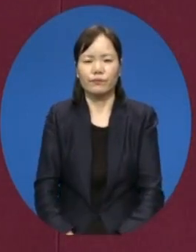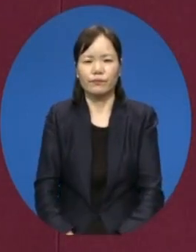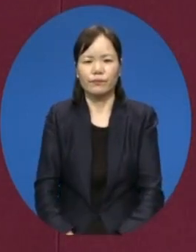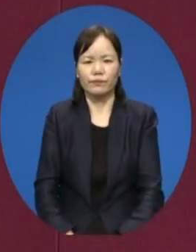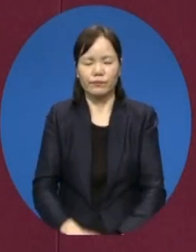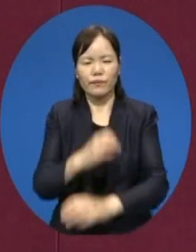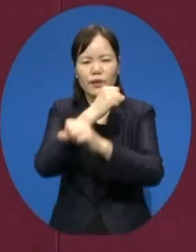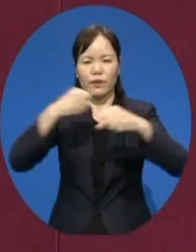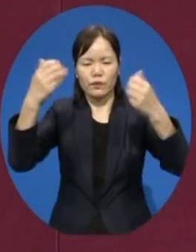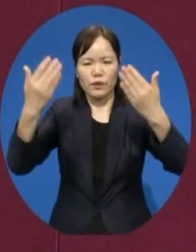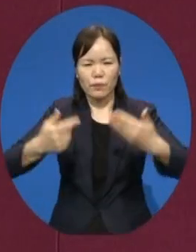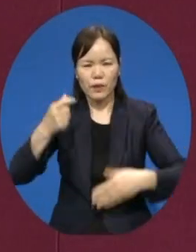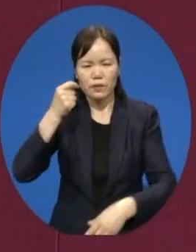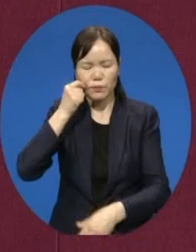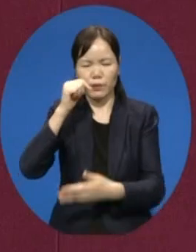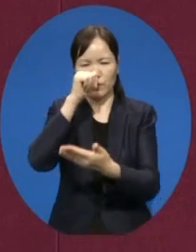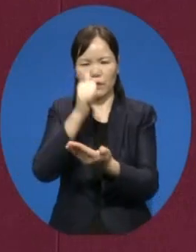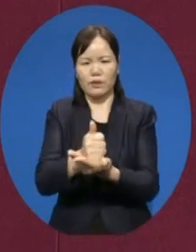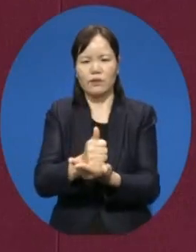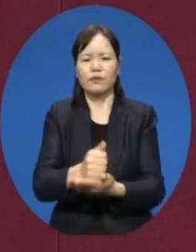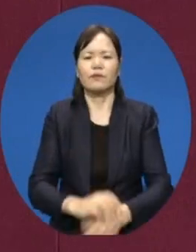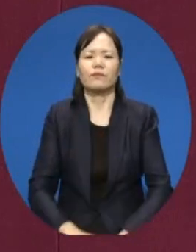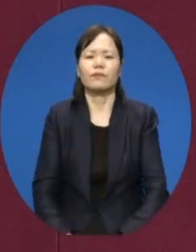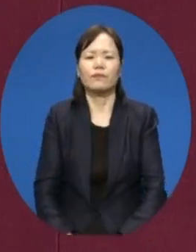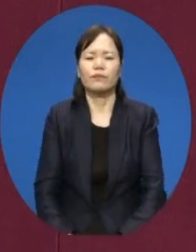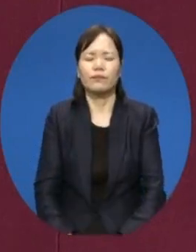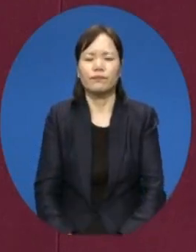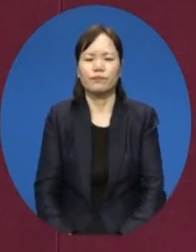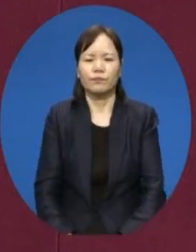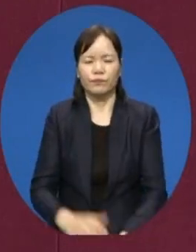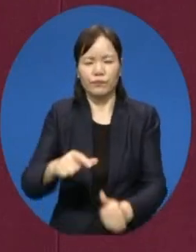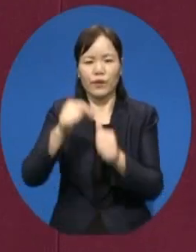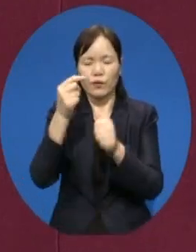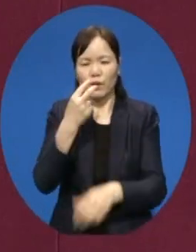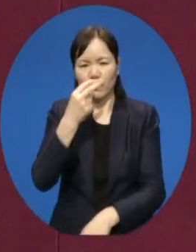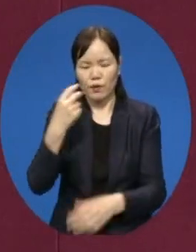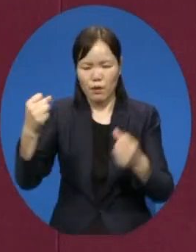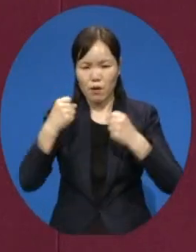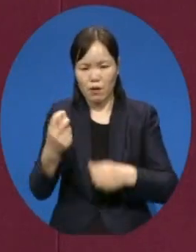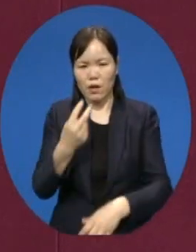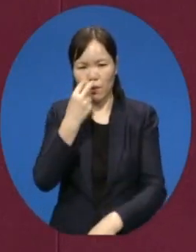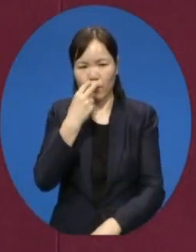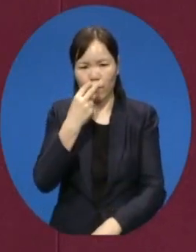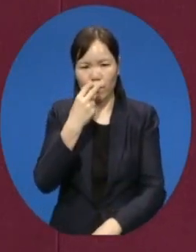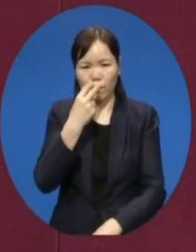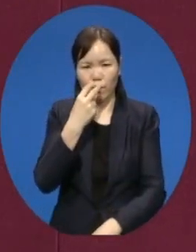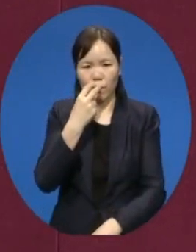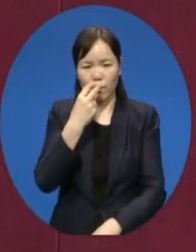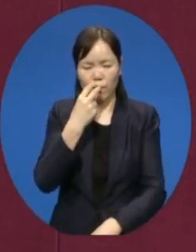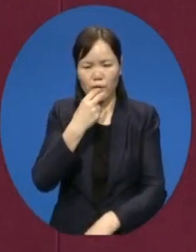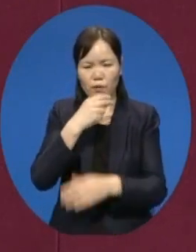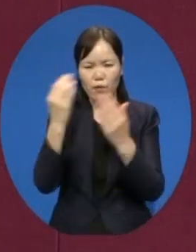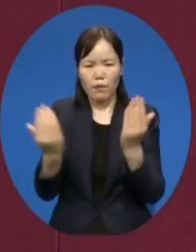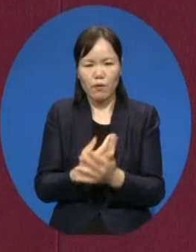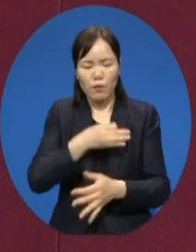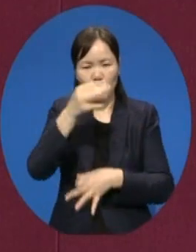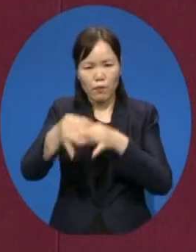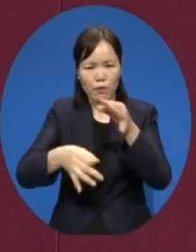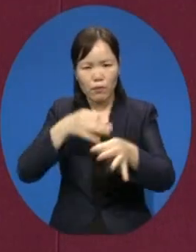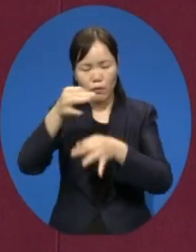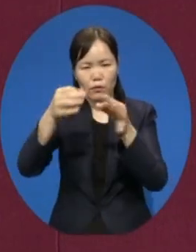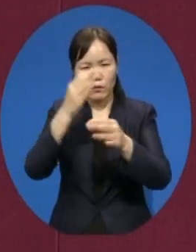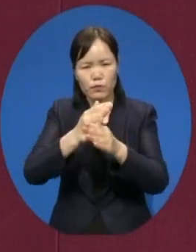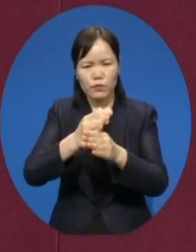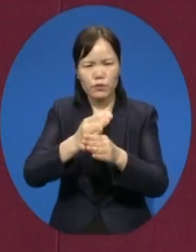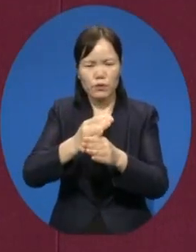결코 용서받지 못할 죄악입니다. 고용보험, 건강보험 바닥을 드러내고 있습니다. 국민연금